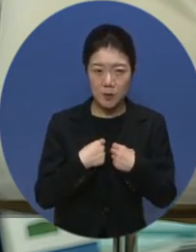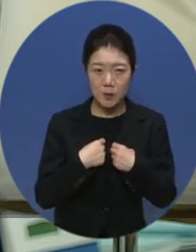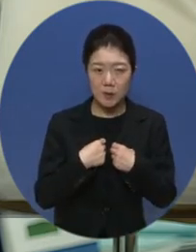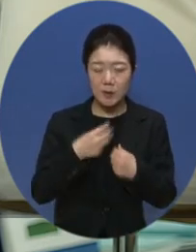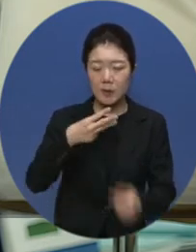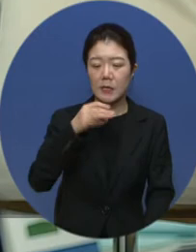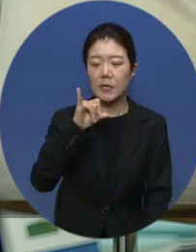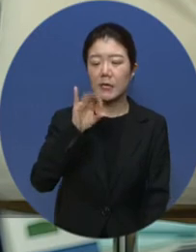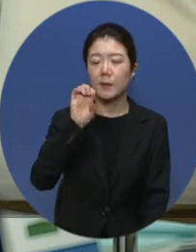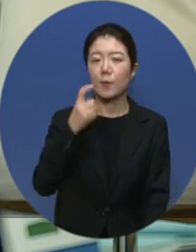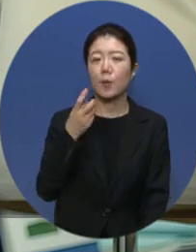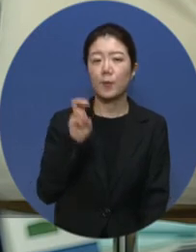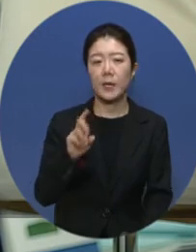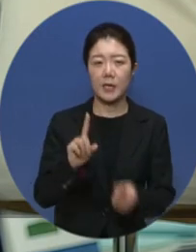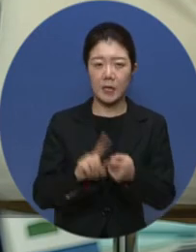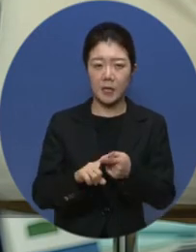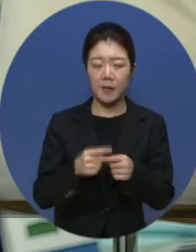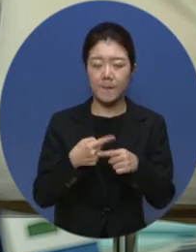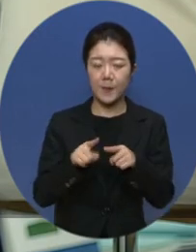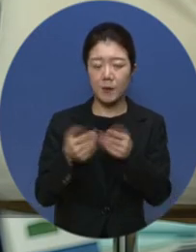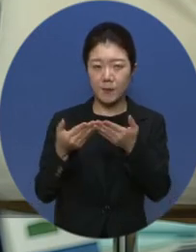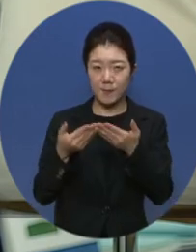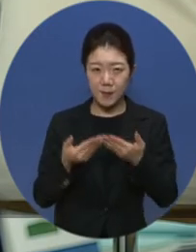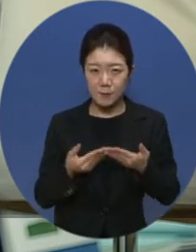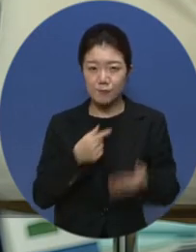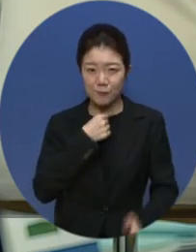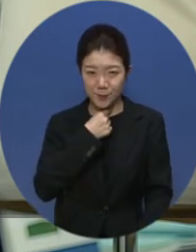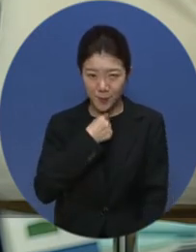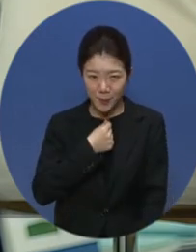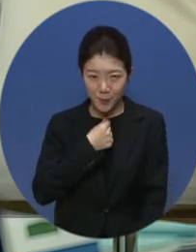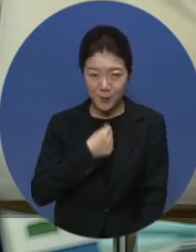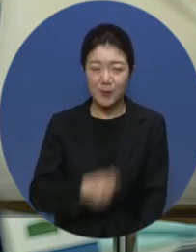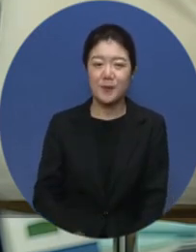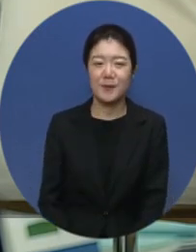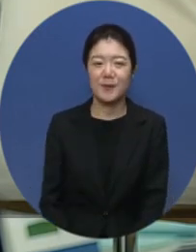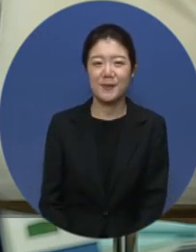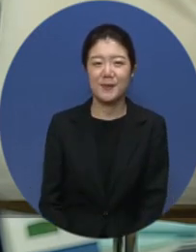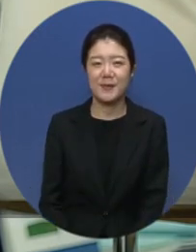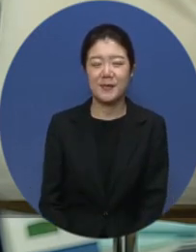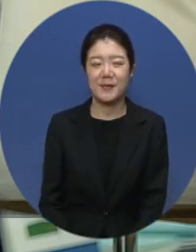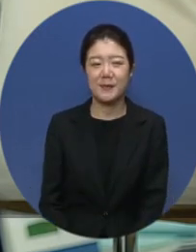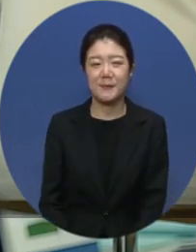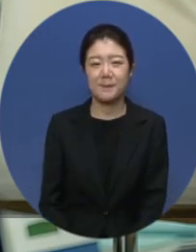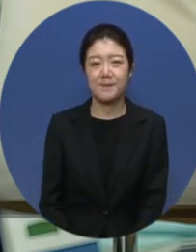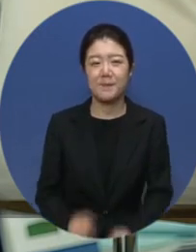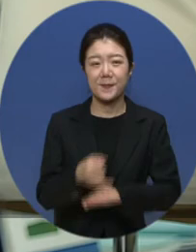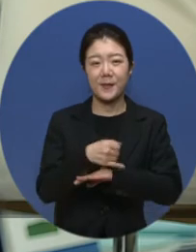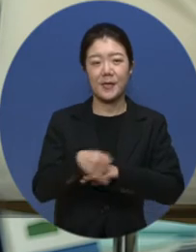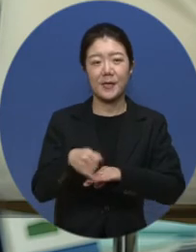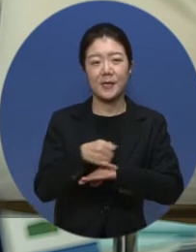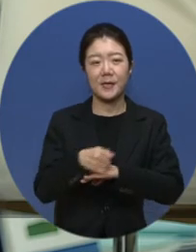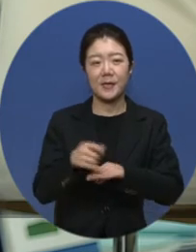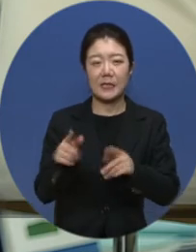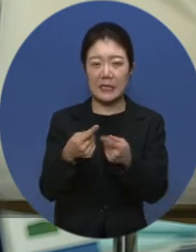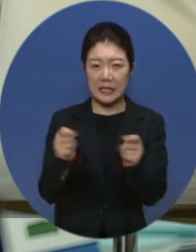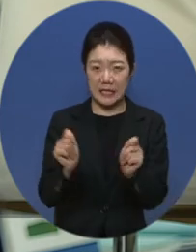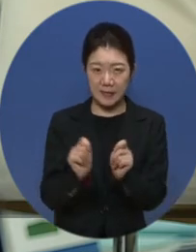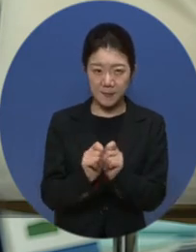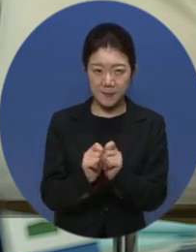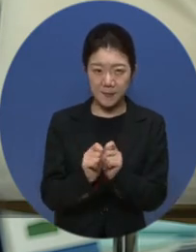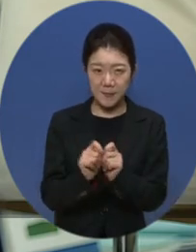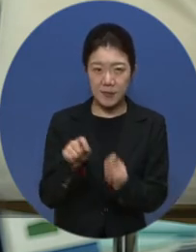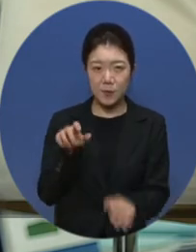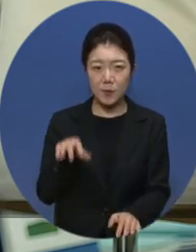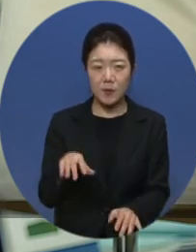이런 리폼한 거에 대해서 평가를 좀 받고 싶었던 것도 있었고, 그 디자인 거버넌스 팀에는